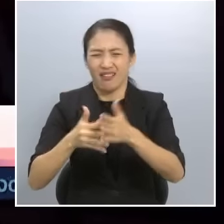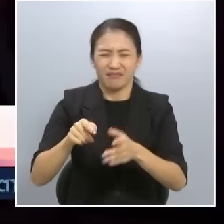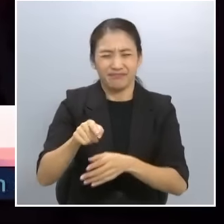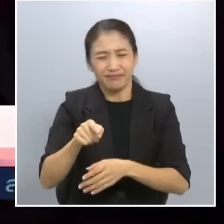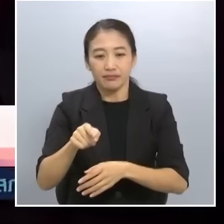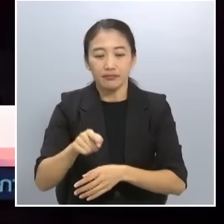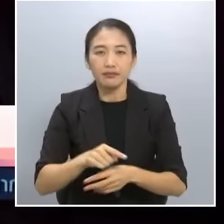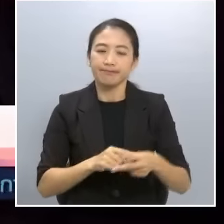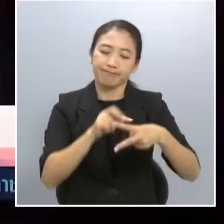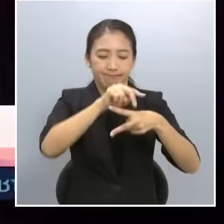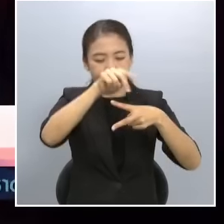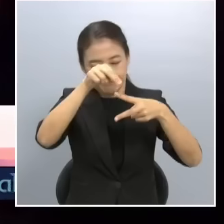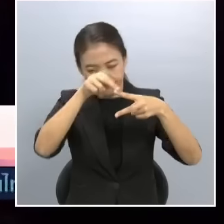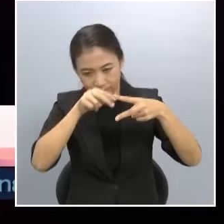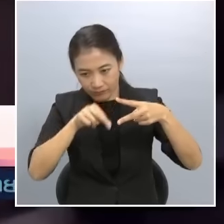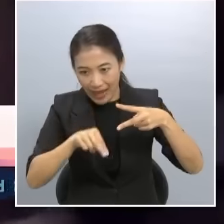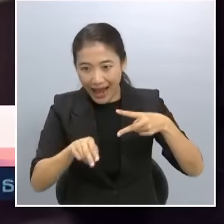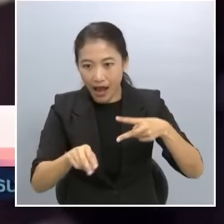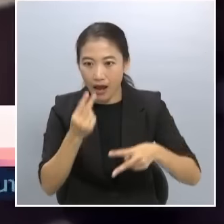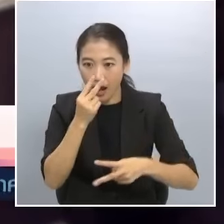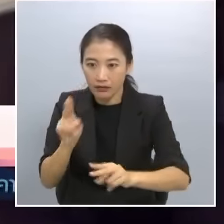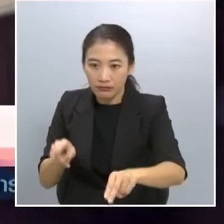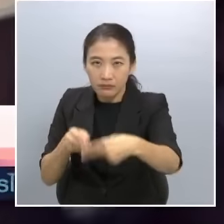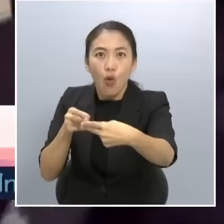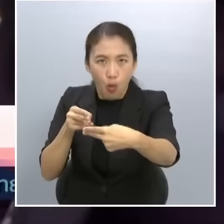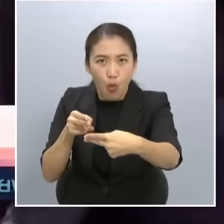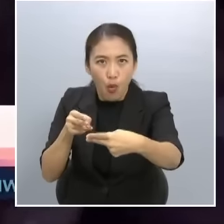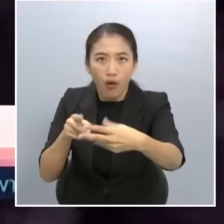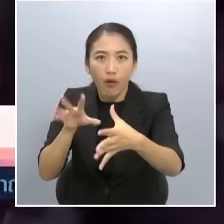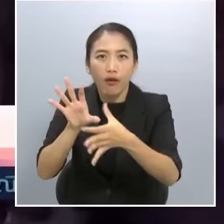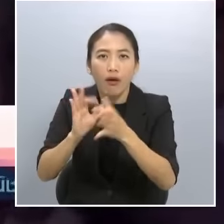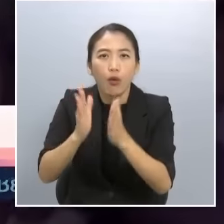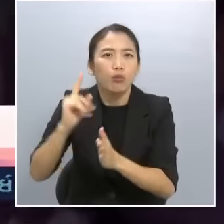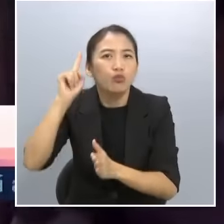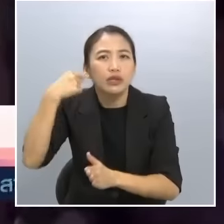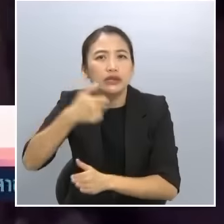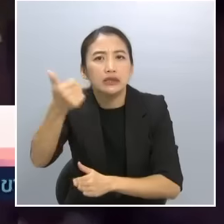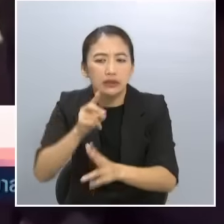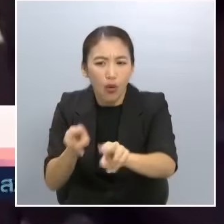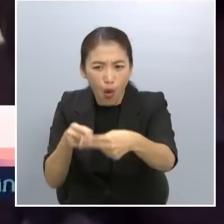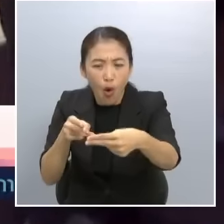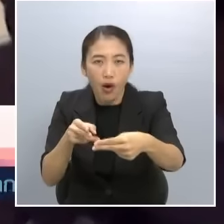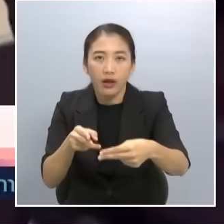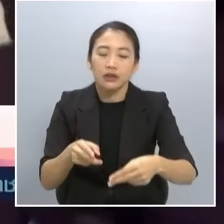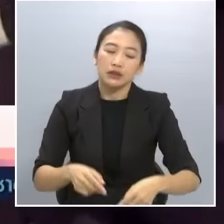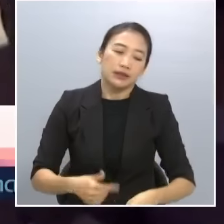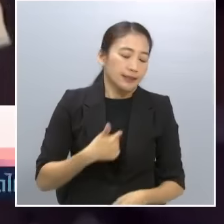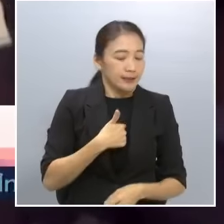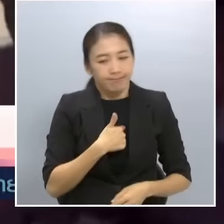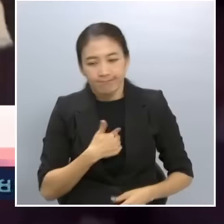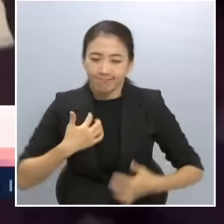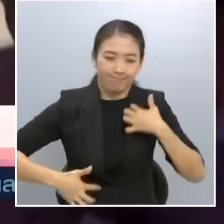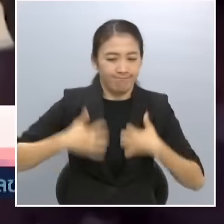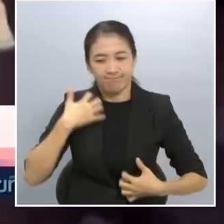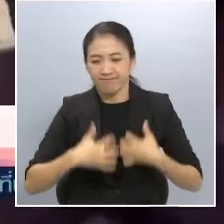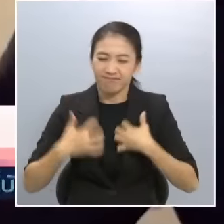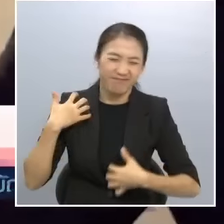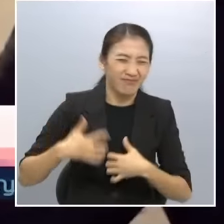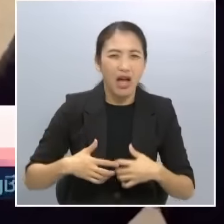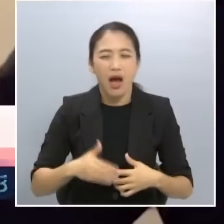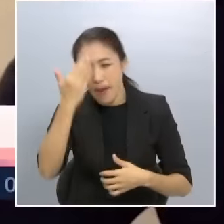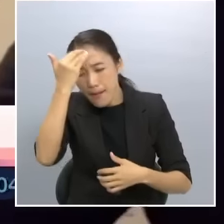ทำไมหลังจากนั้นแย่งโทรศัพท์กันกับสามีหลังจากนั้นแม่ของเธอครับเข้ามาช่วยห้ามจากนั้นก็เกิดเหตุการณ์